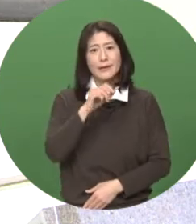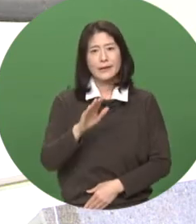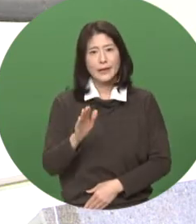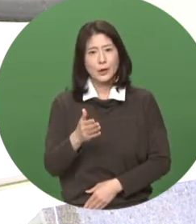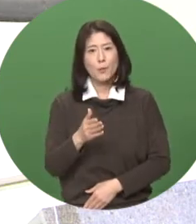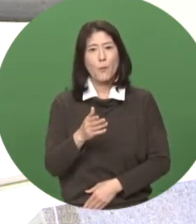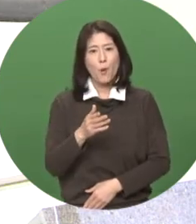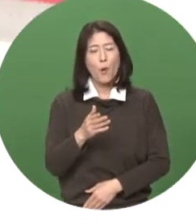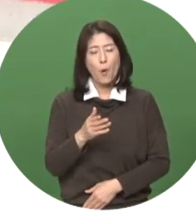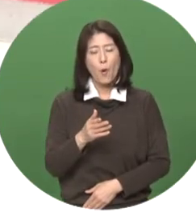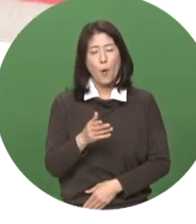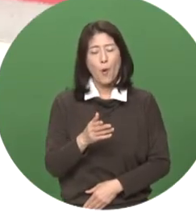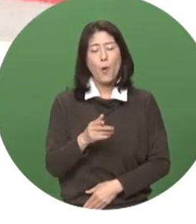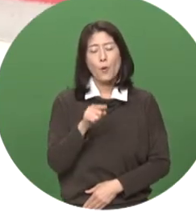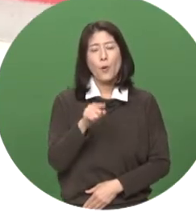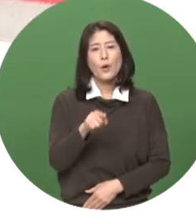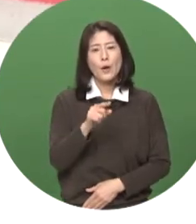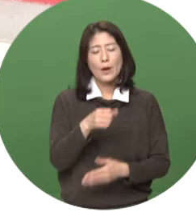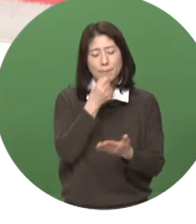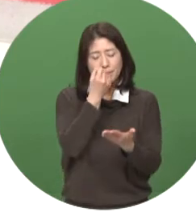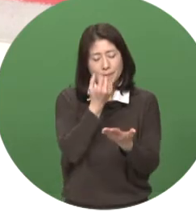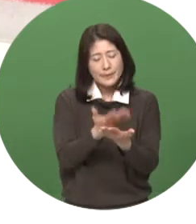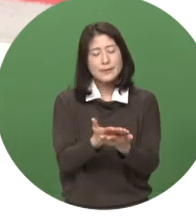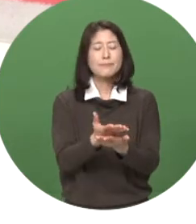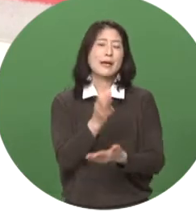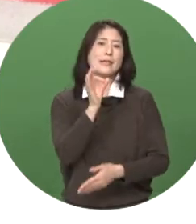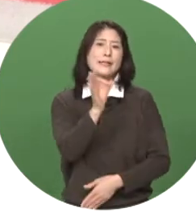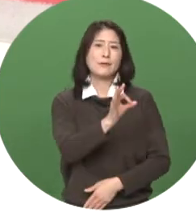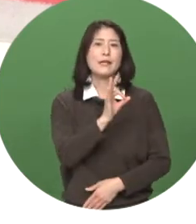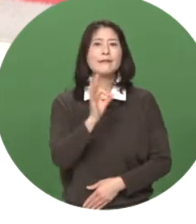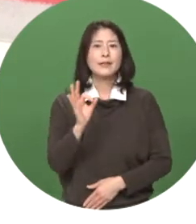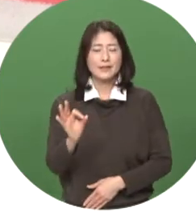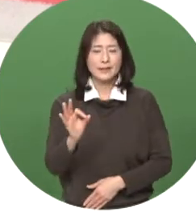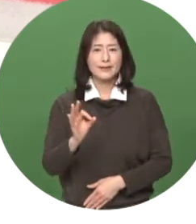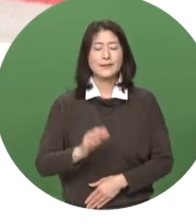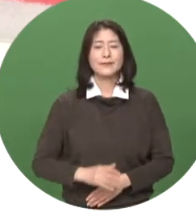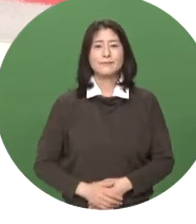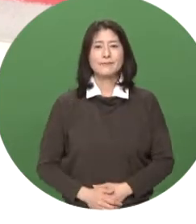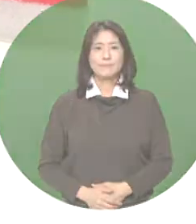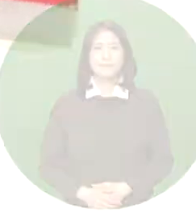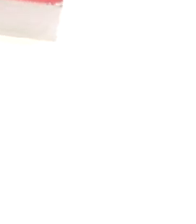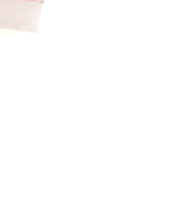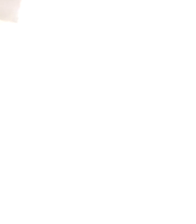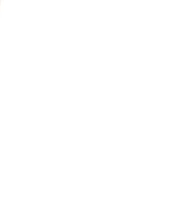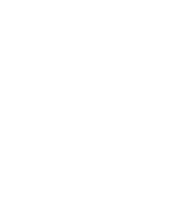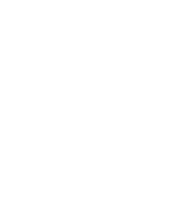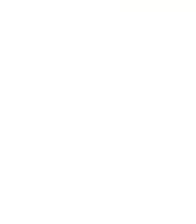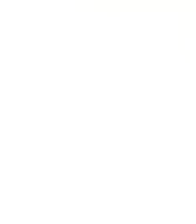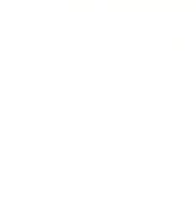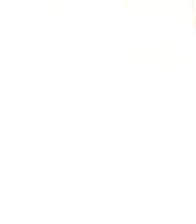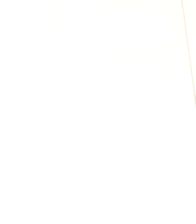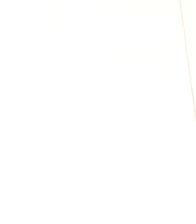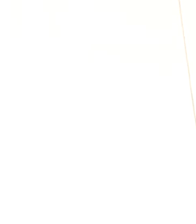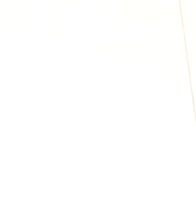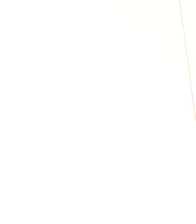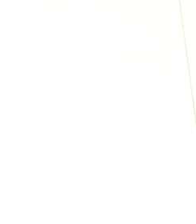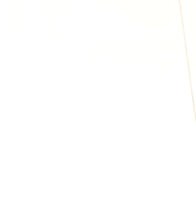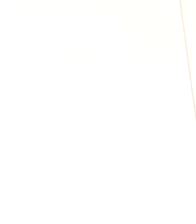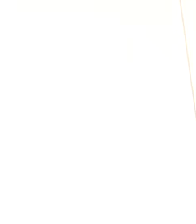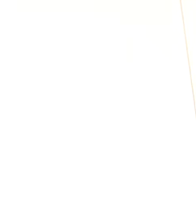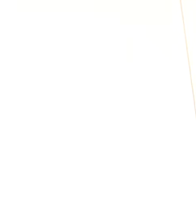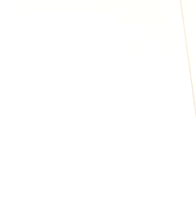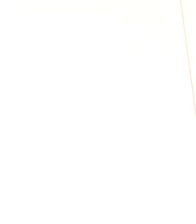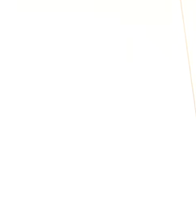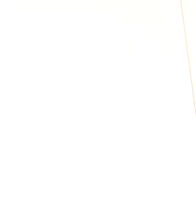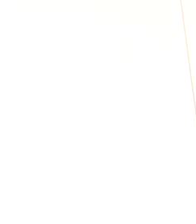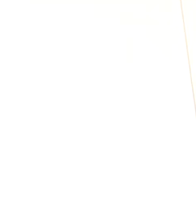跡がたくさんあったんで、 うん、 その、まあ、失敗作なんですけれども、うん、平城京の方に持っていく予